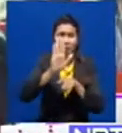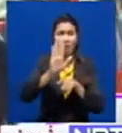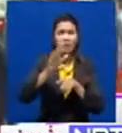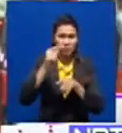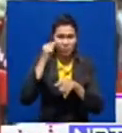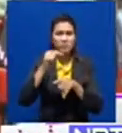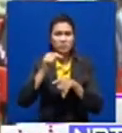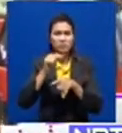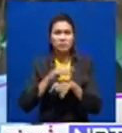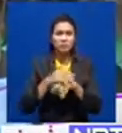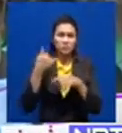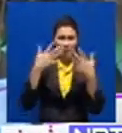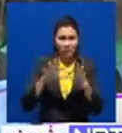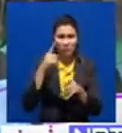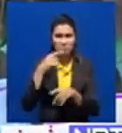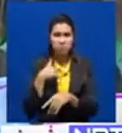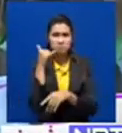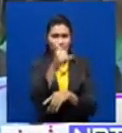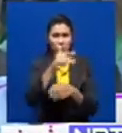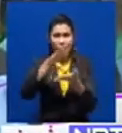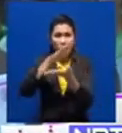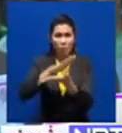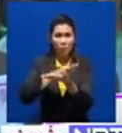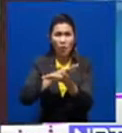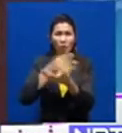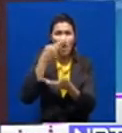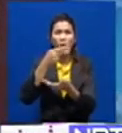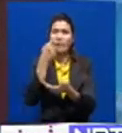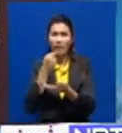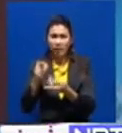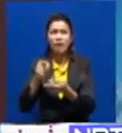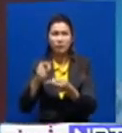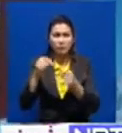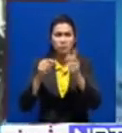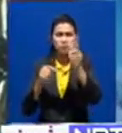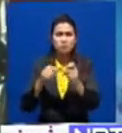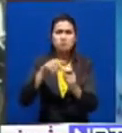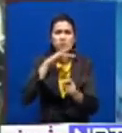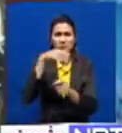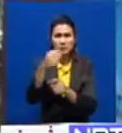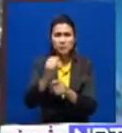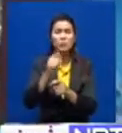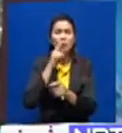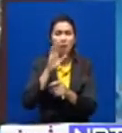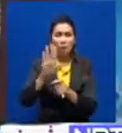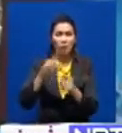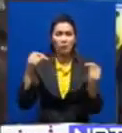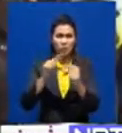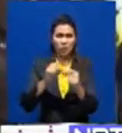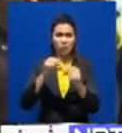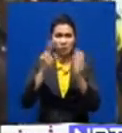8ตำบลโป่งน้ำร้อนจากนั้นเดินทางไปที่โรงเรียนบ้านหนองแดนสาขาโลกโอ๊ะโอ๊ะหมู่ที่ 10ตำบลโกสัมพีอำเภอ